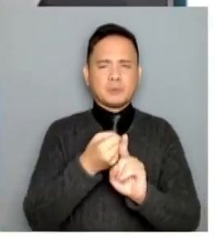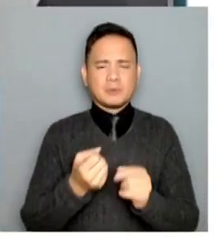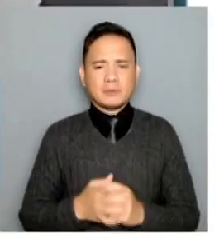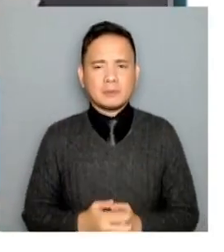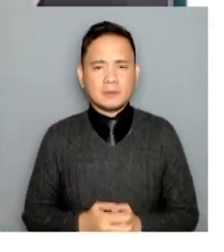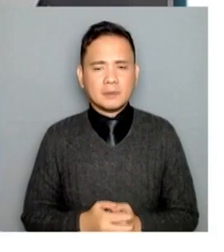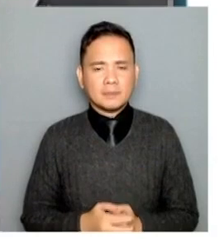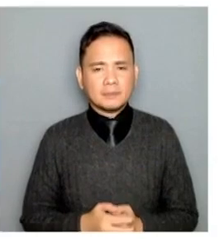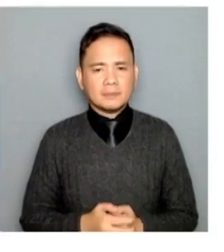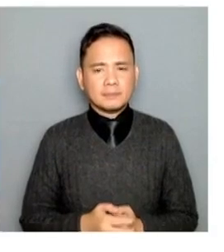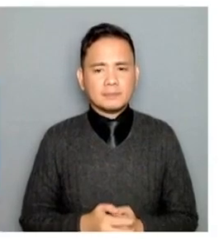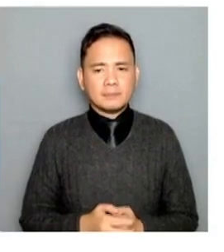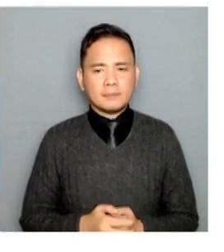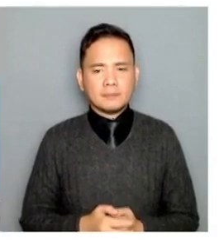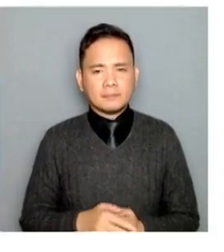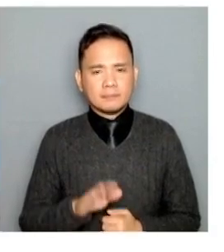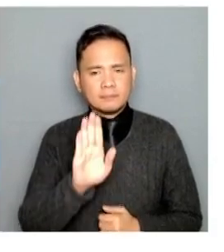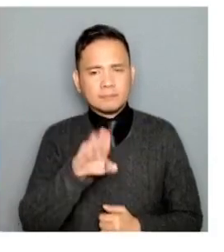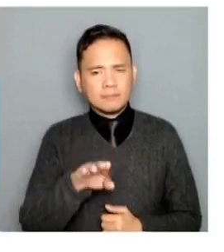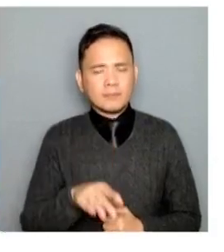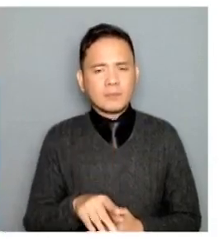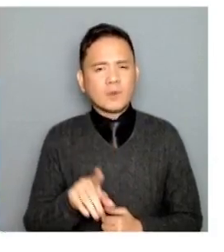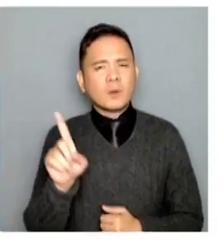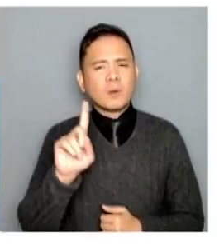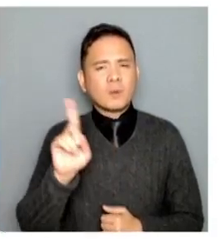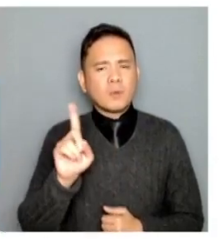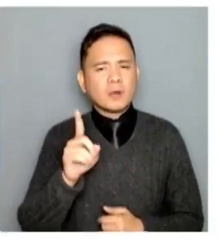range ng mga sakit po nila, Mayor?